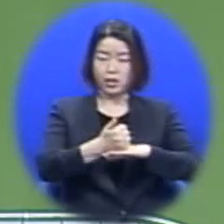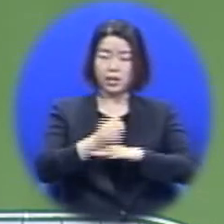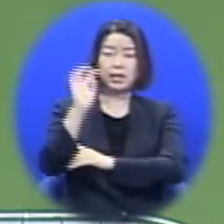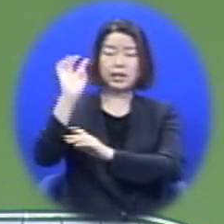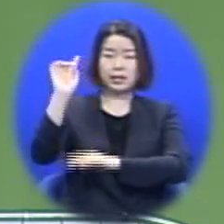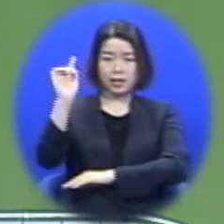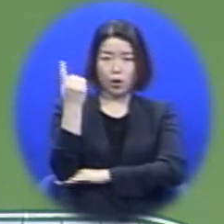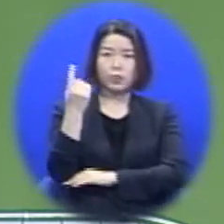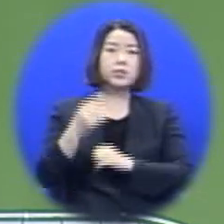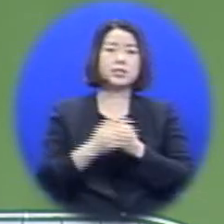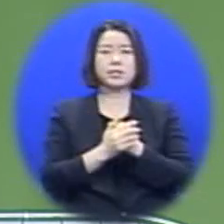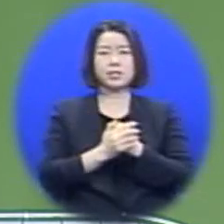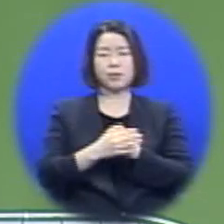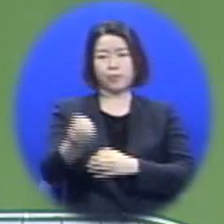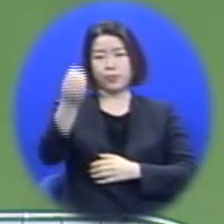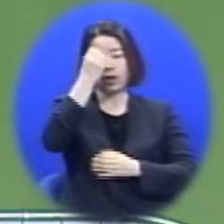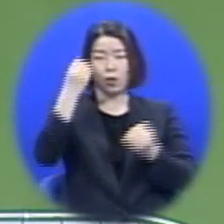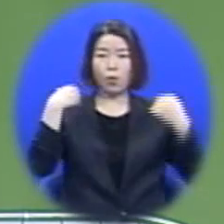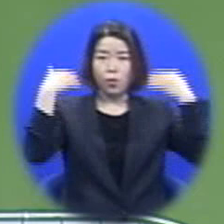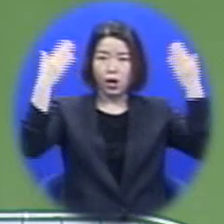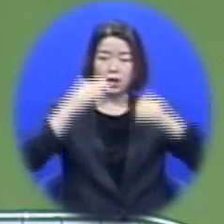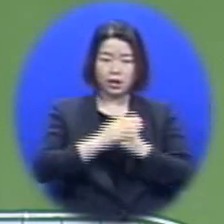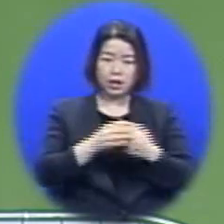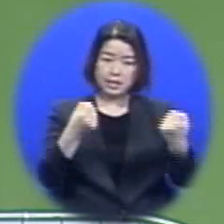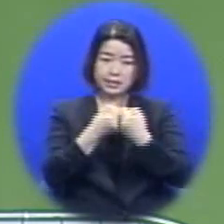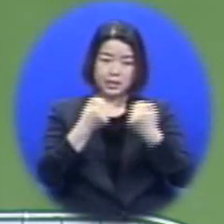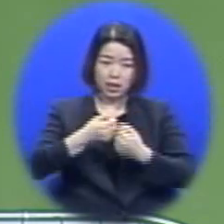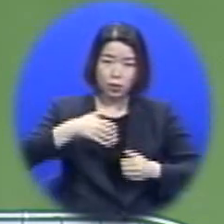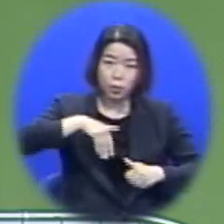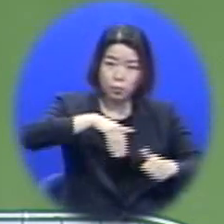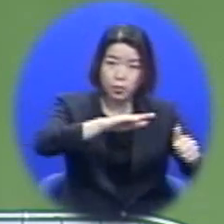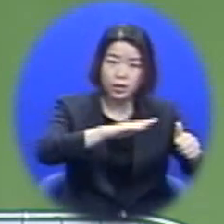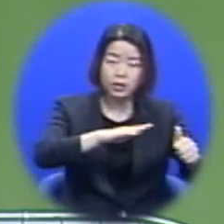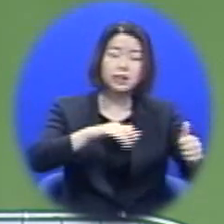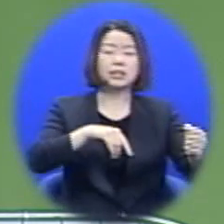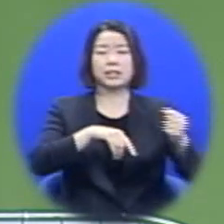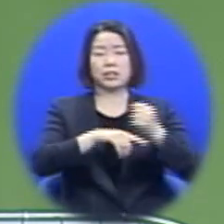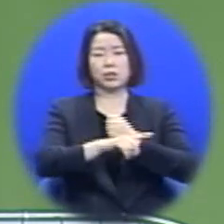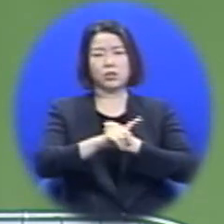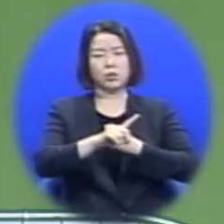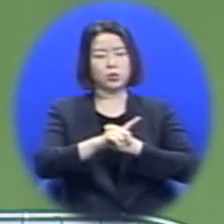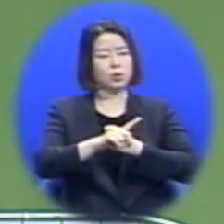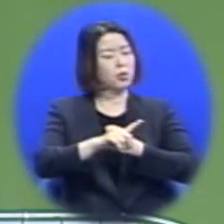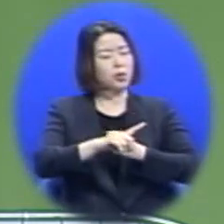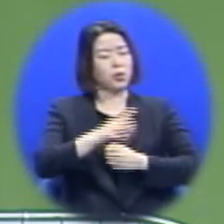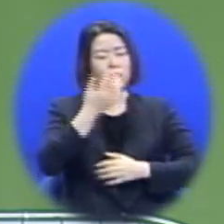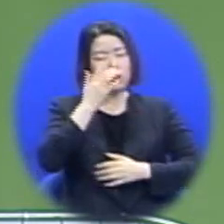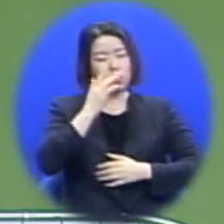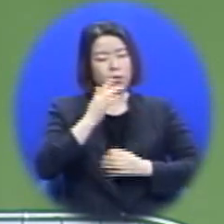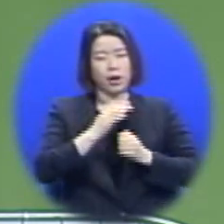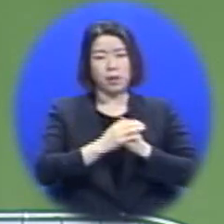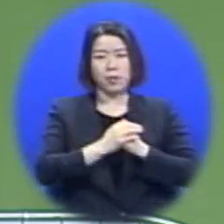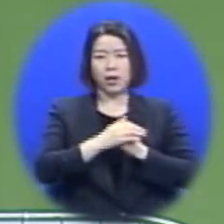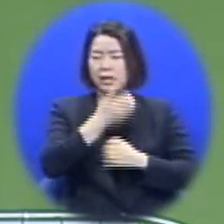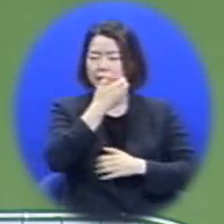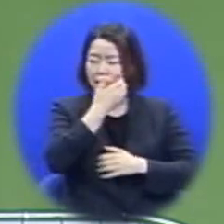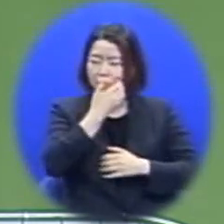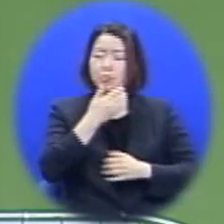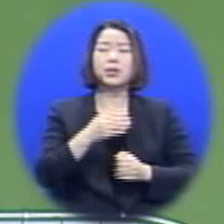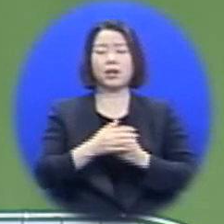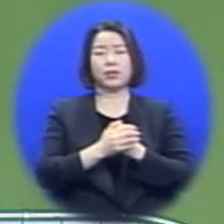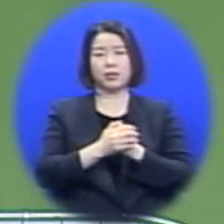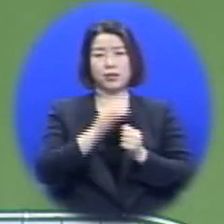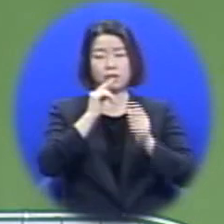다윗을 골리앗과 싸우라고 내보내는 것은 말도 안 되는 일이에요. 수치스러운 일이에요. 상대방은 구척